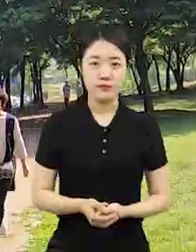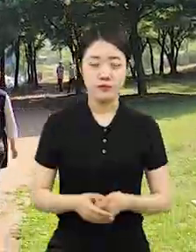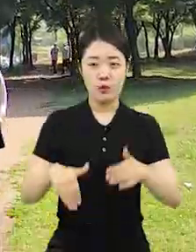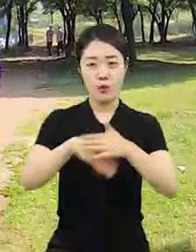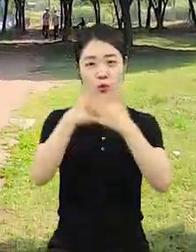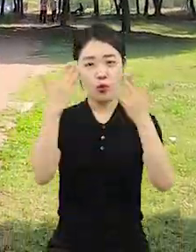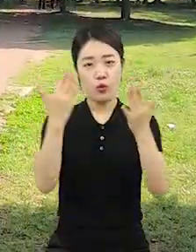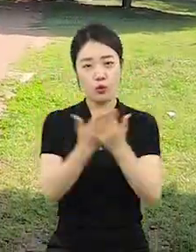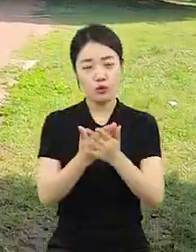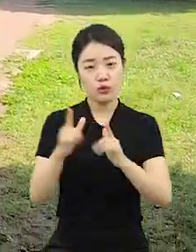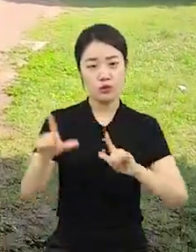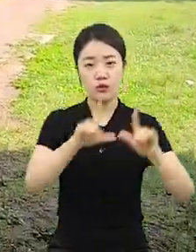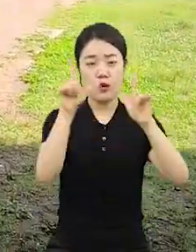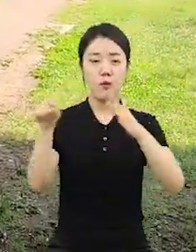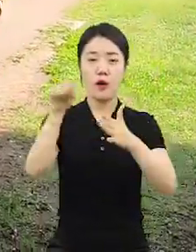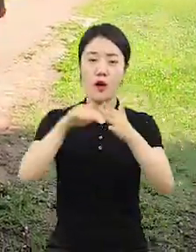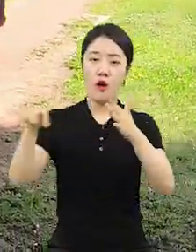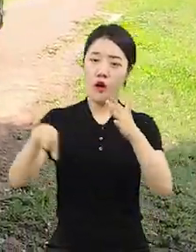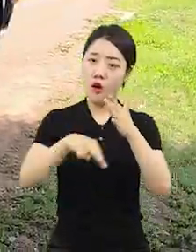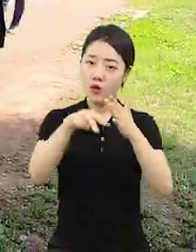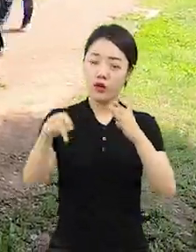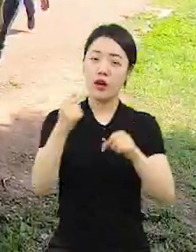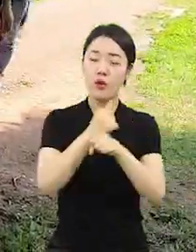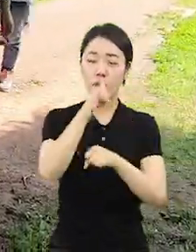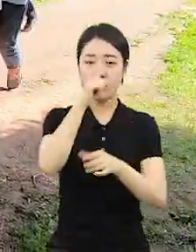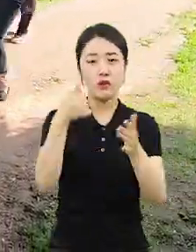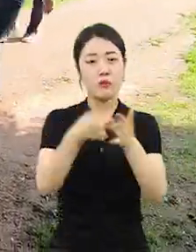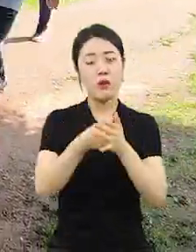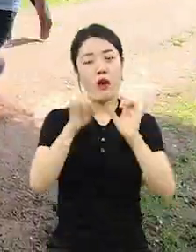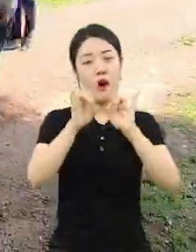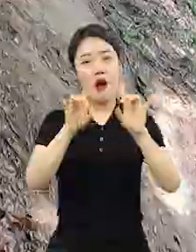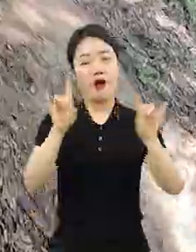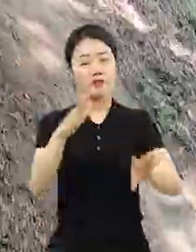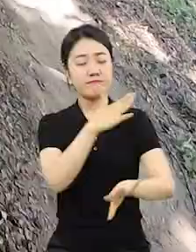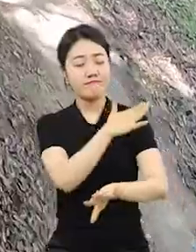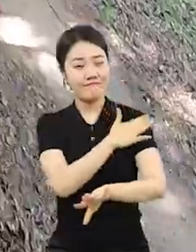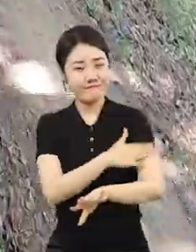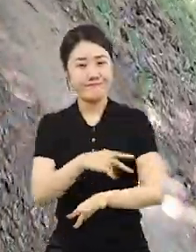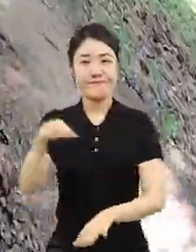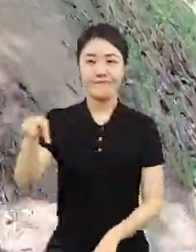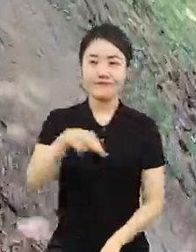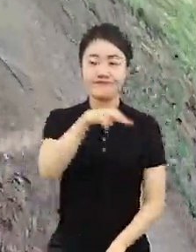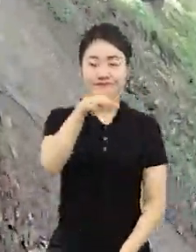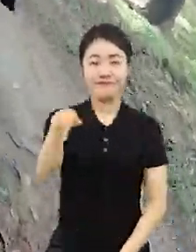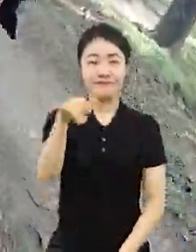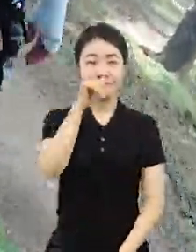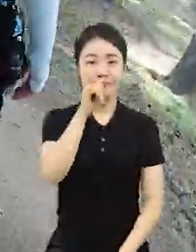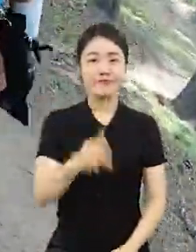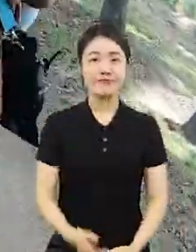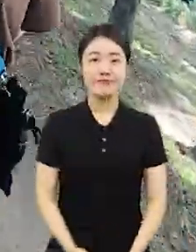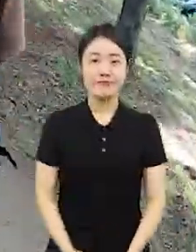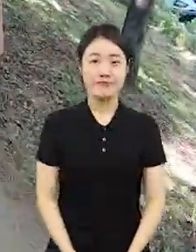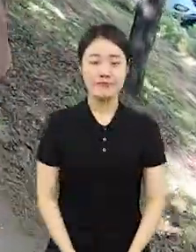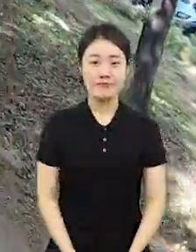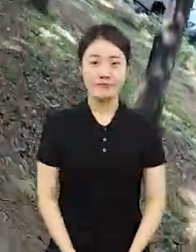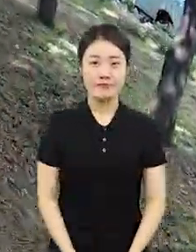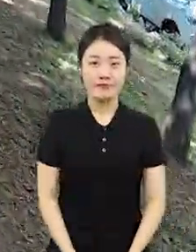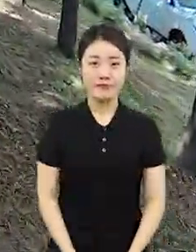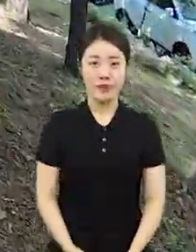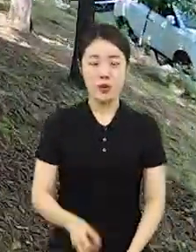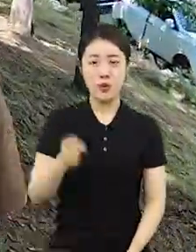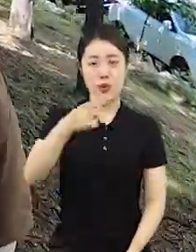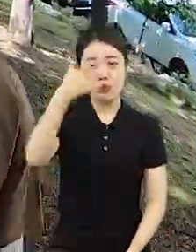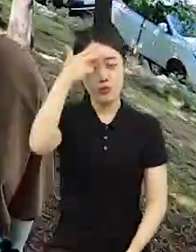모두들 일상 속 걷기 실천을 꾸준히 하고 있어서인지 각자의 페이스를 유지하면서 재밌게 걸으시더라고요.